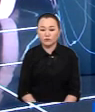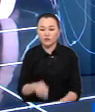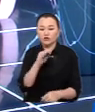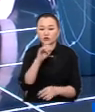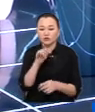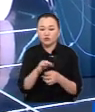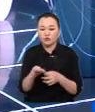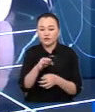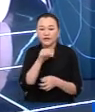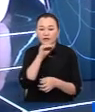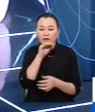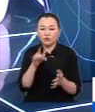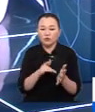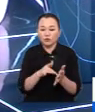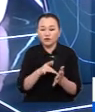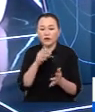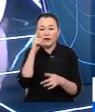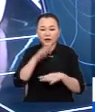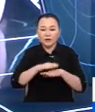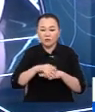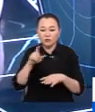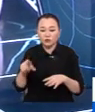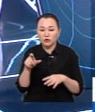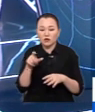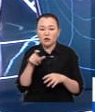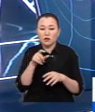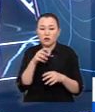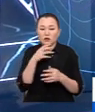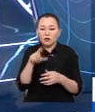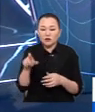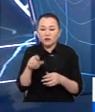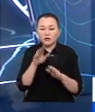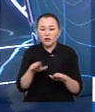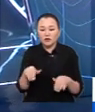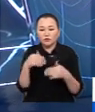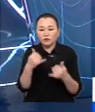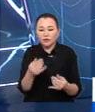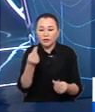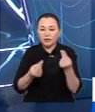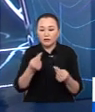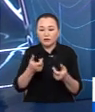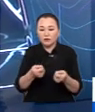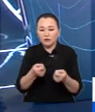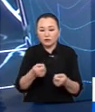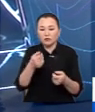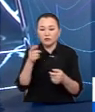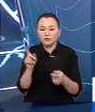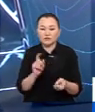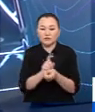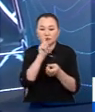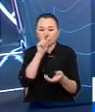Жетісу облысындағы Текелі қаласының әкімдігі мамандарының балаларға ойын аппаратын алып береміз деп бастары дауға